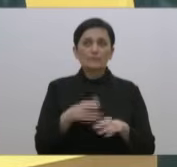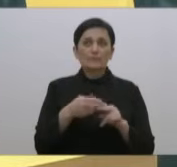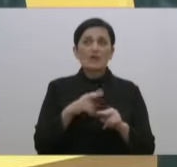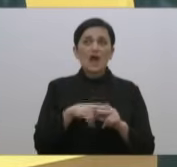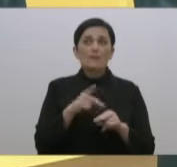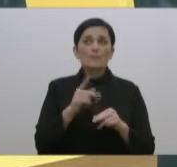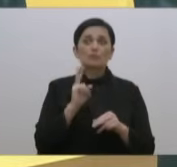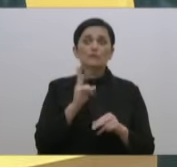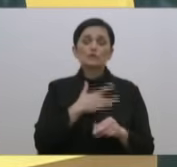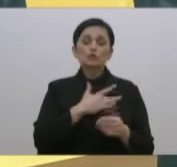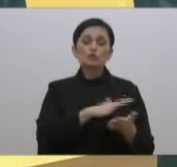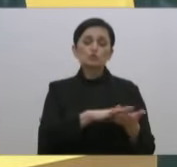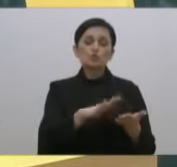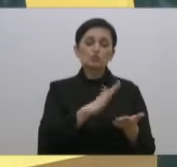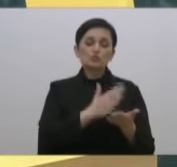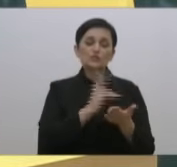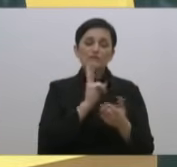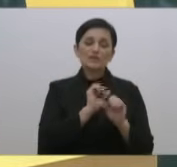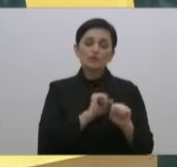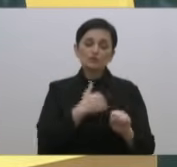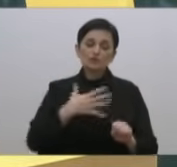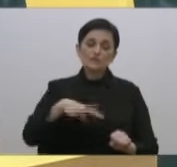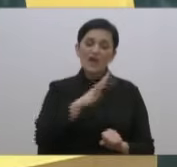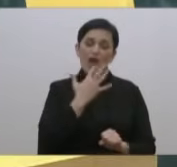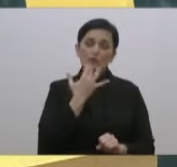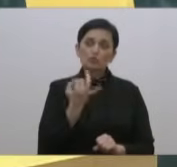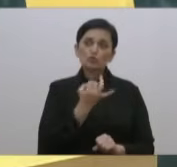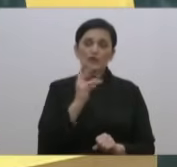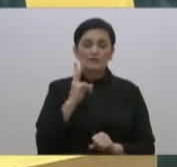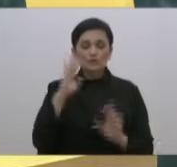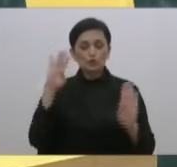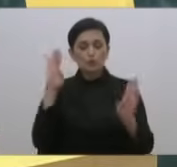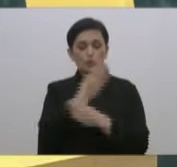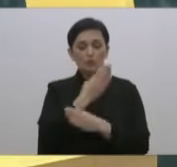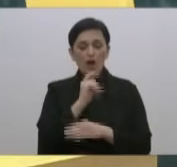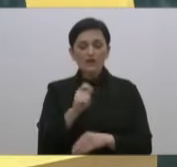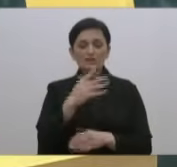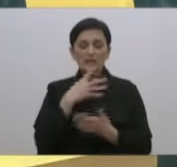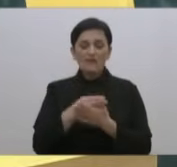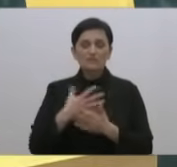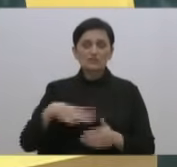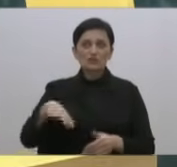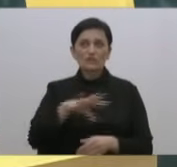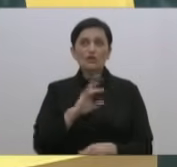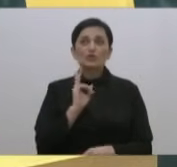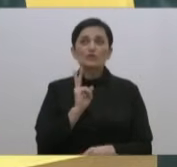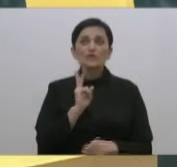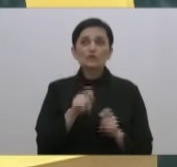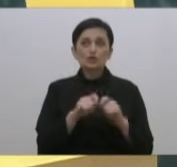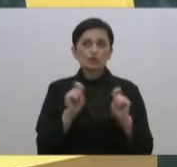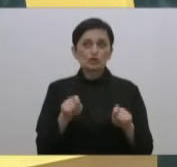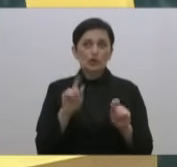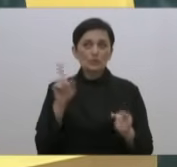ამ შემთხვევაში ვინ არის გულწრფელი, ვინ დაიცვა ჩვენი ქვეყნის ეროვნული ინტერესები და ვინ უღალატა თავის ქვეყანას და ვინ